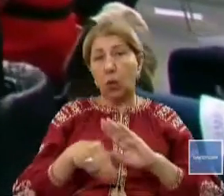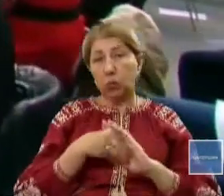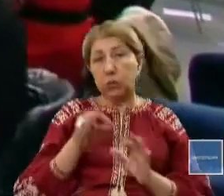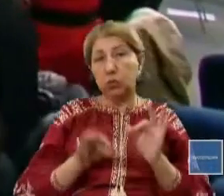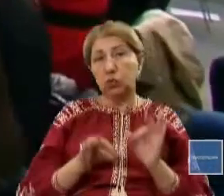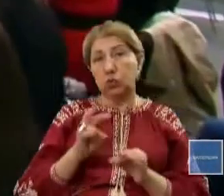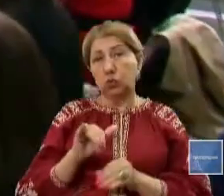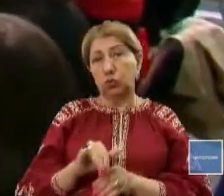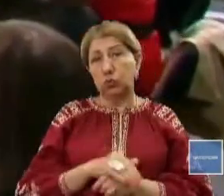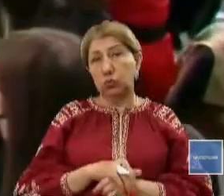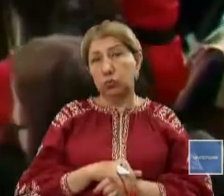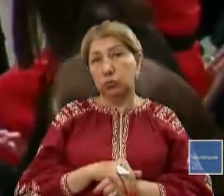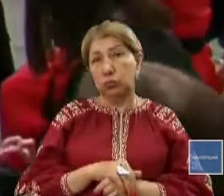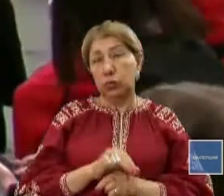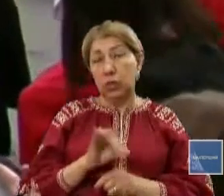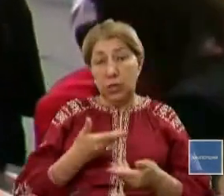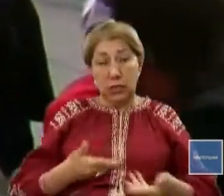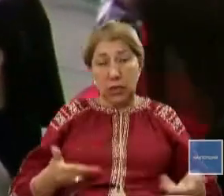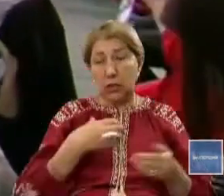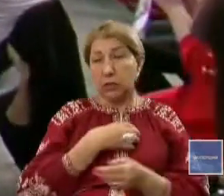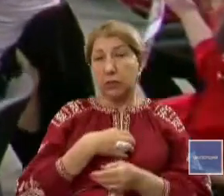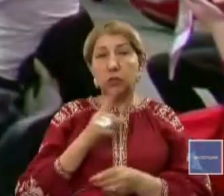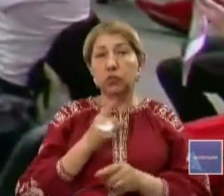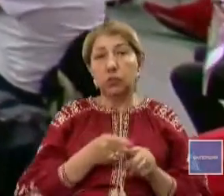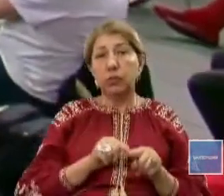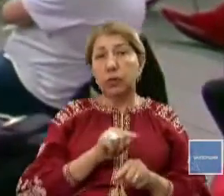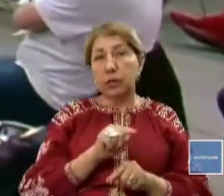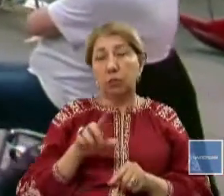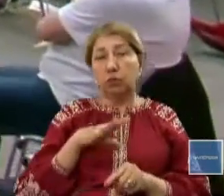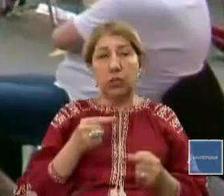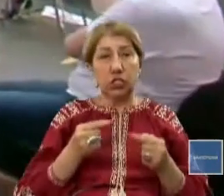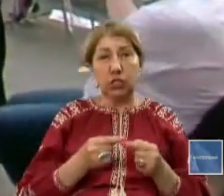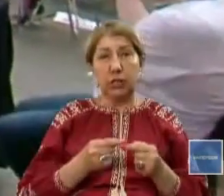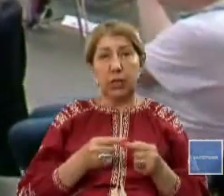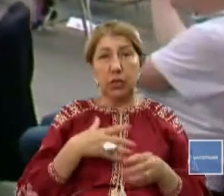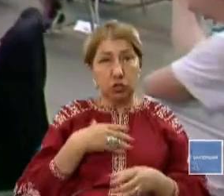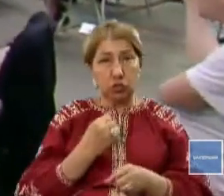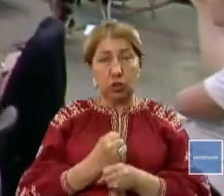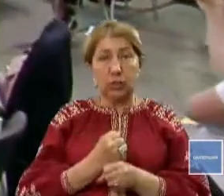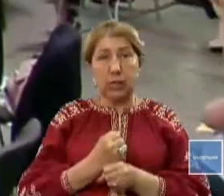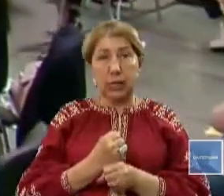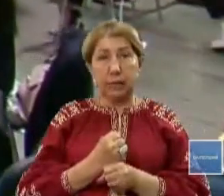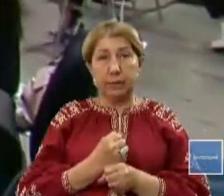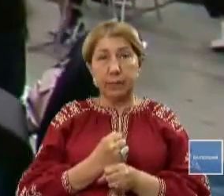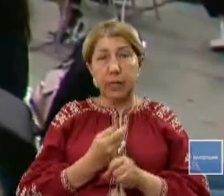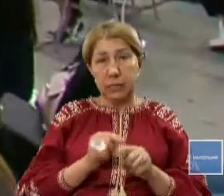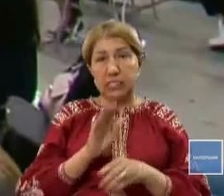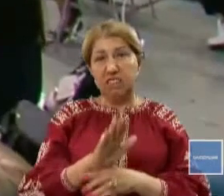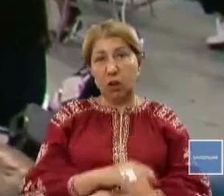суду. І для нас дуже важливо, щоб вони були чіткі, жорсткі, ці